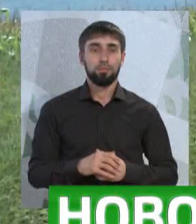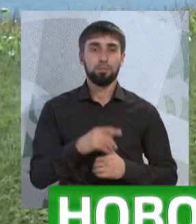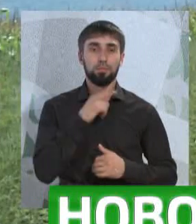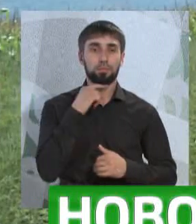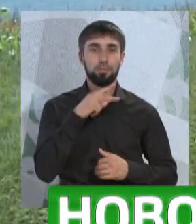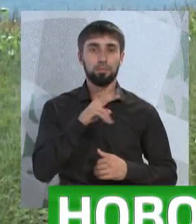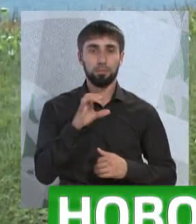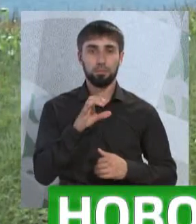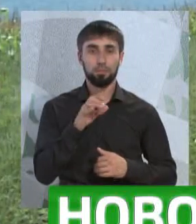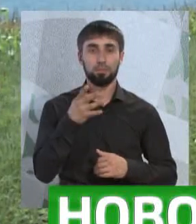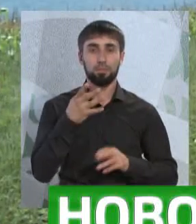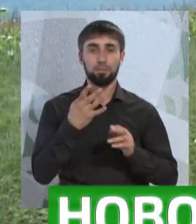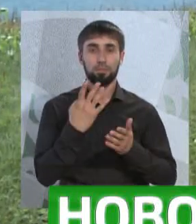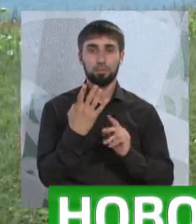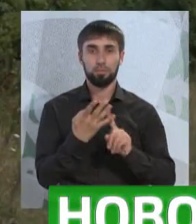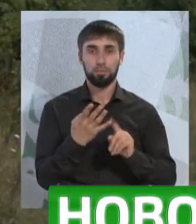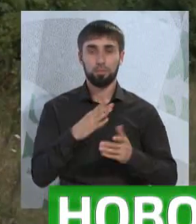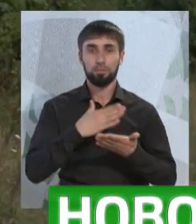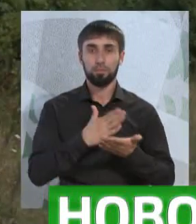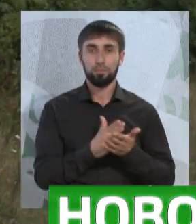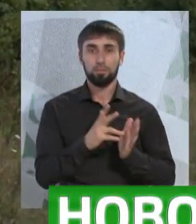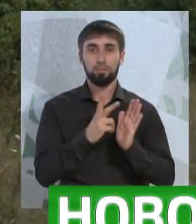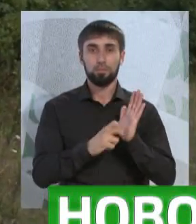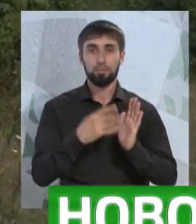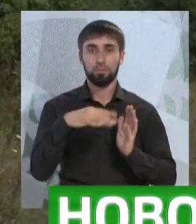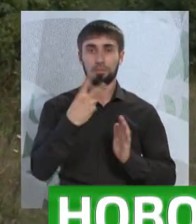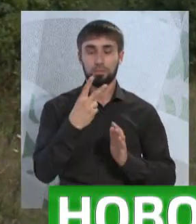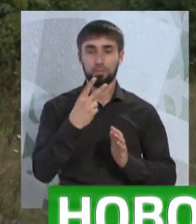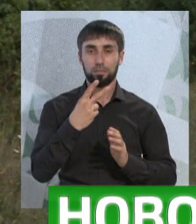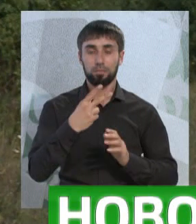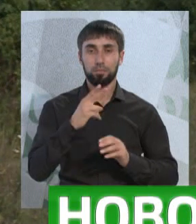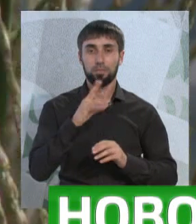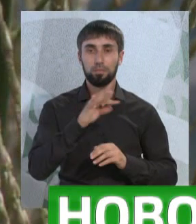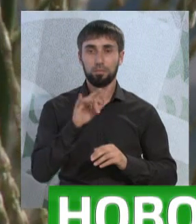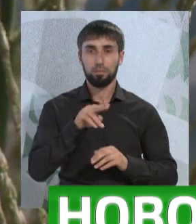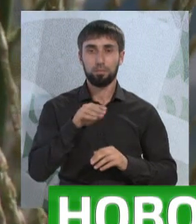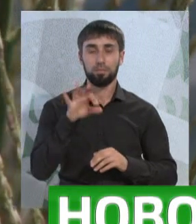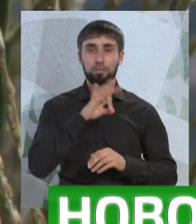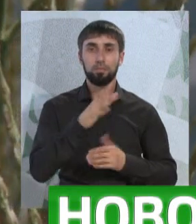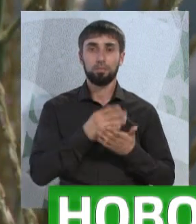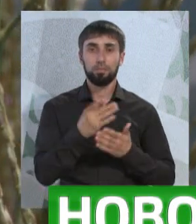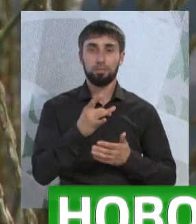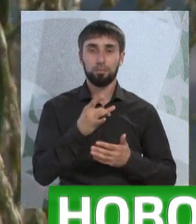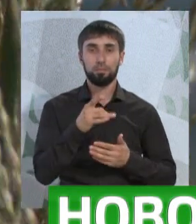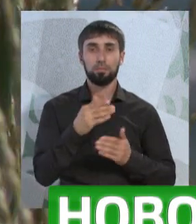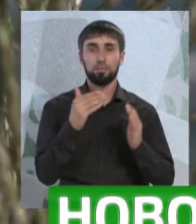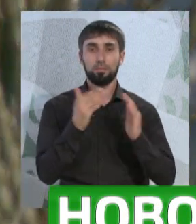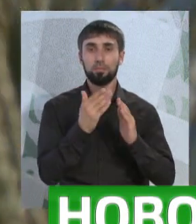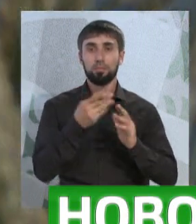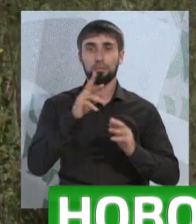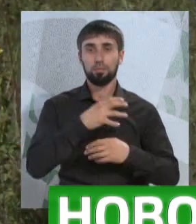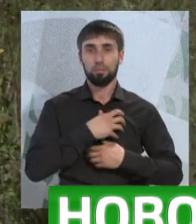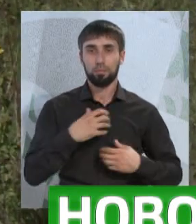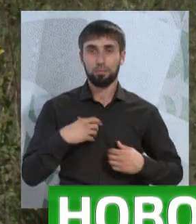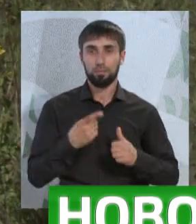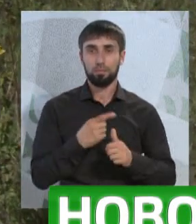Ингушские леса занимают четвертую часть республики. 842 квадратных километра растительного покрова, которые являются домом для сотен разновидностей